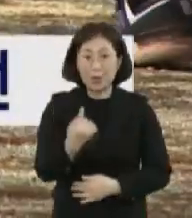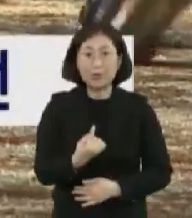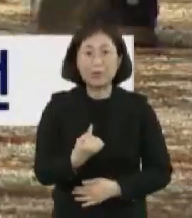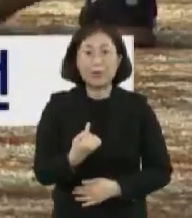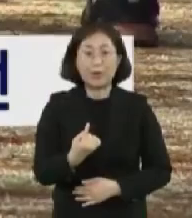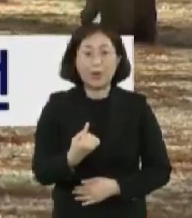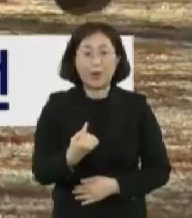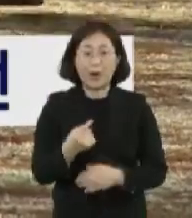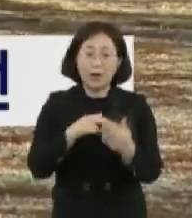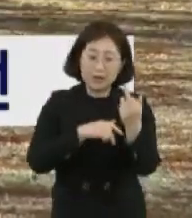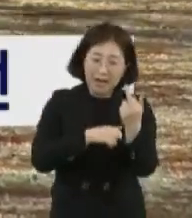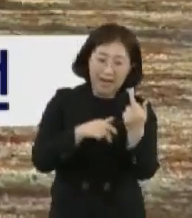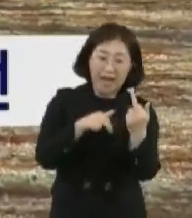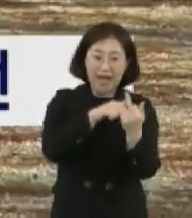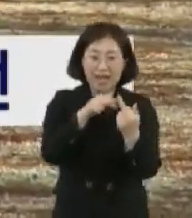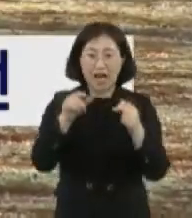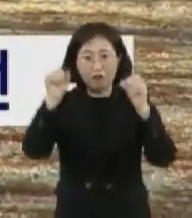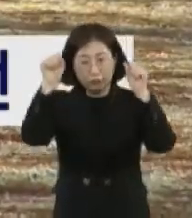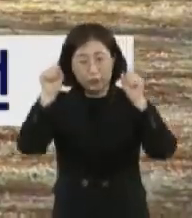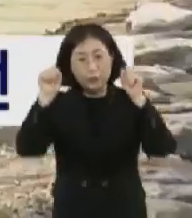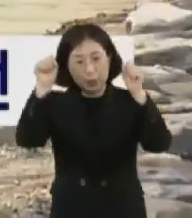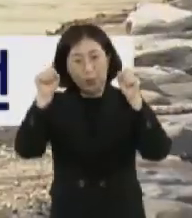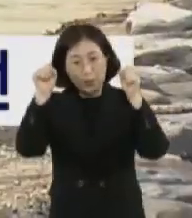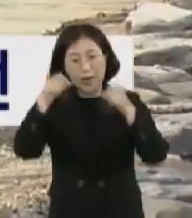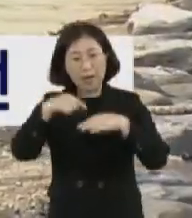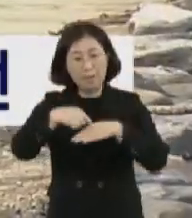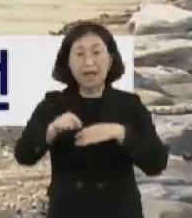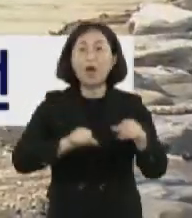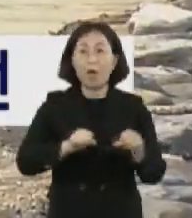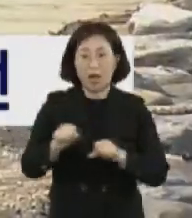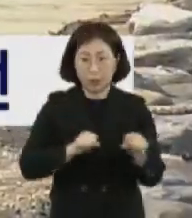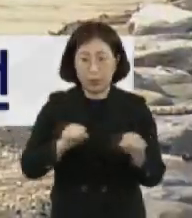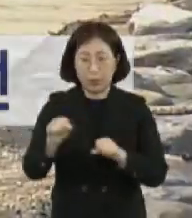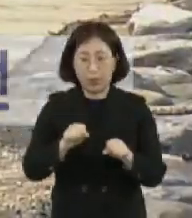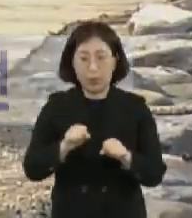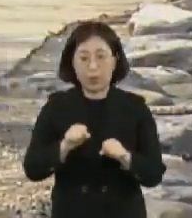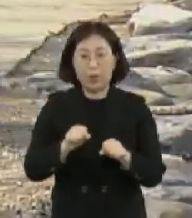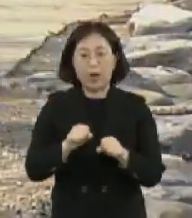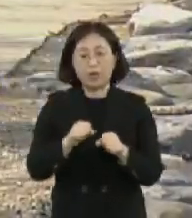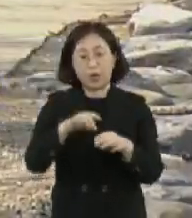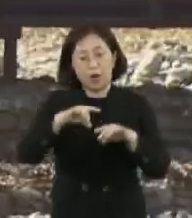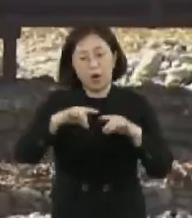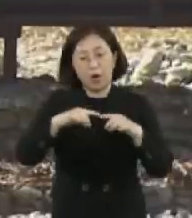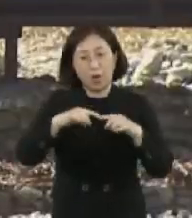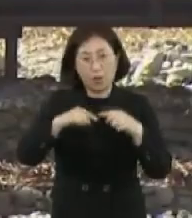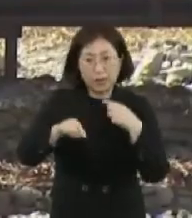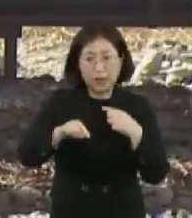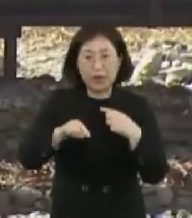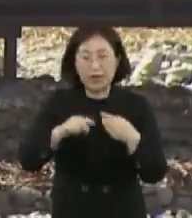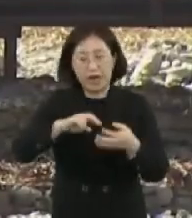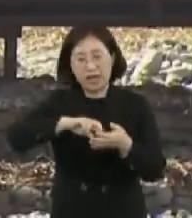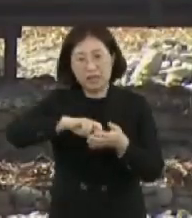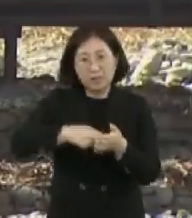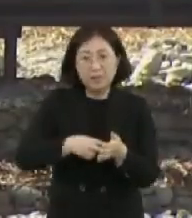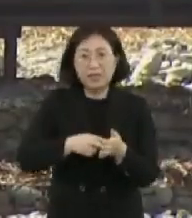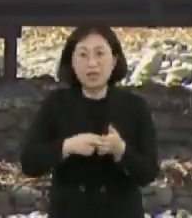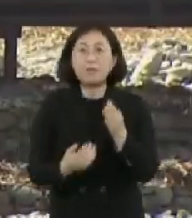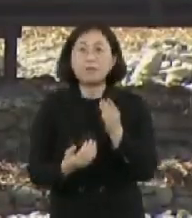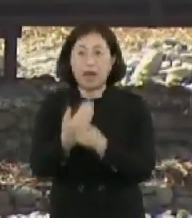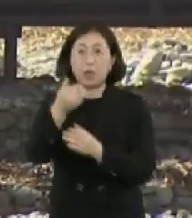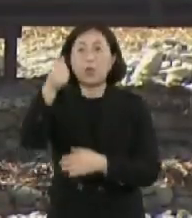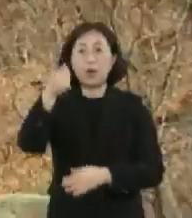이어지면서 산행이나 운동과 같은 야외 활동으로 인한 골절이나 접질림 사고가 빈번하게 발생하고